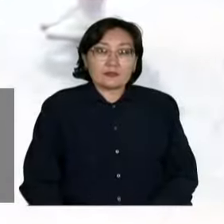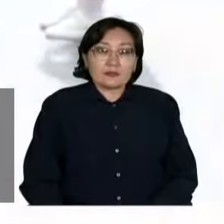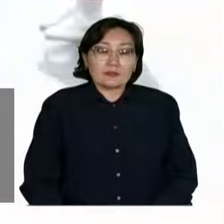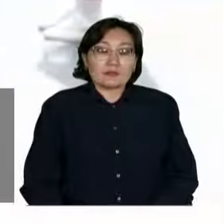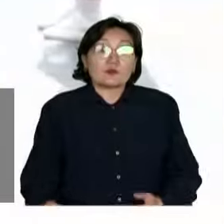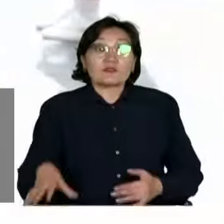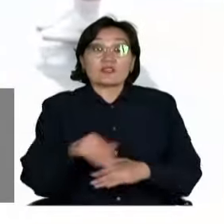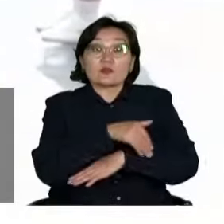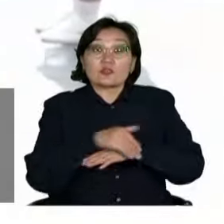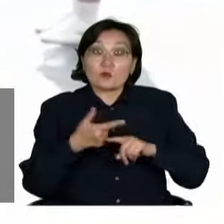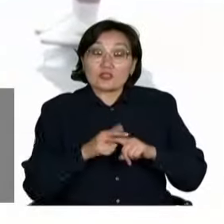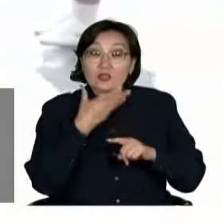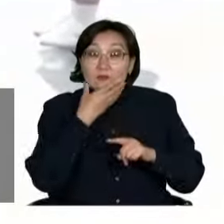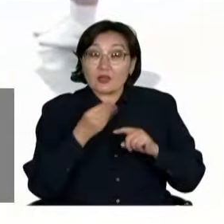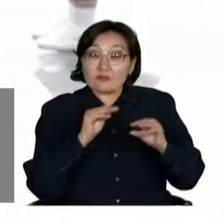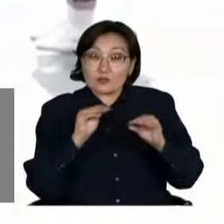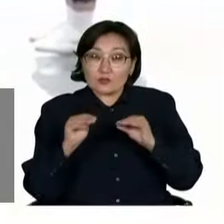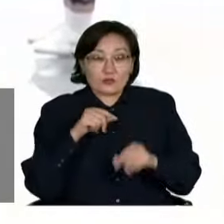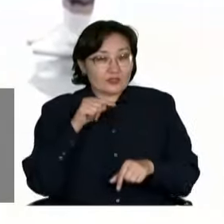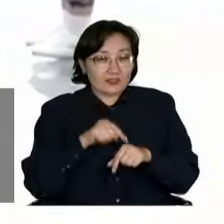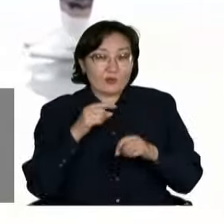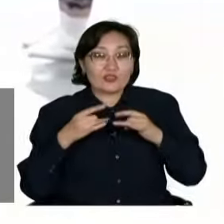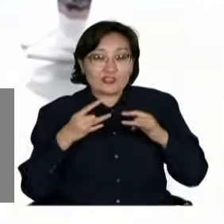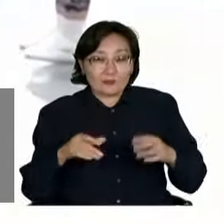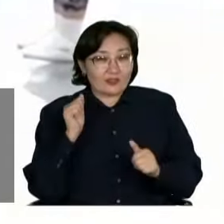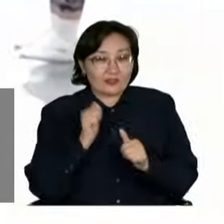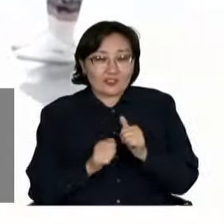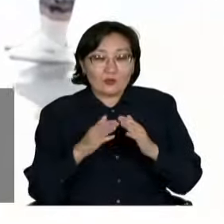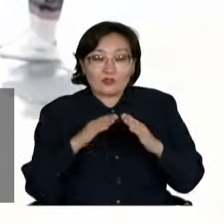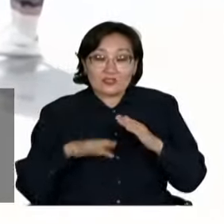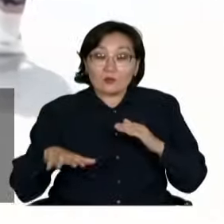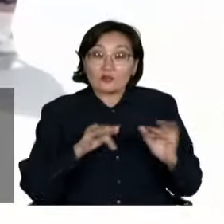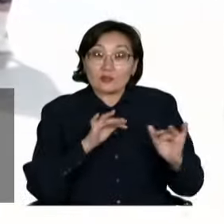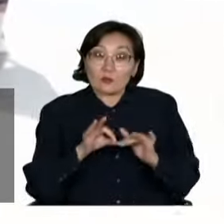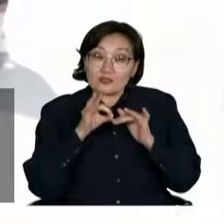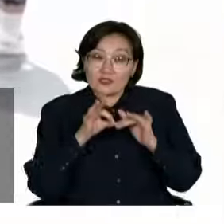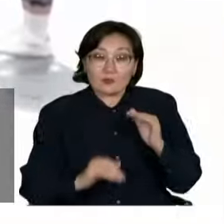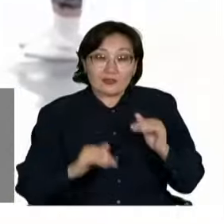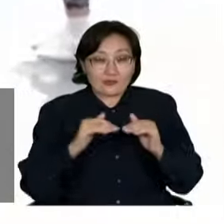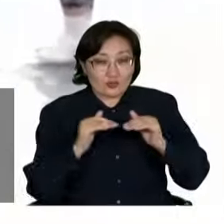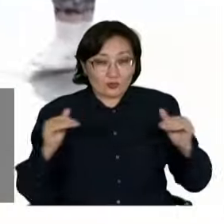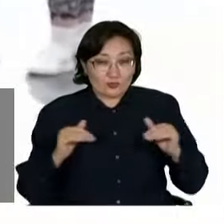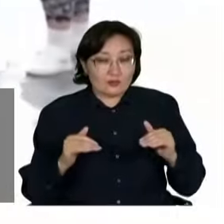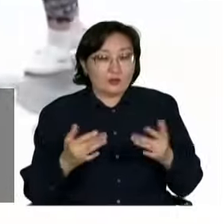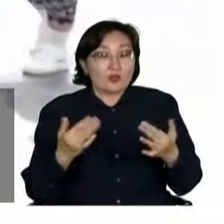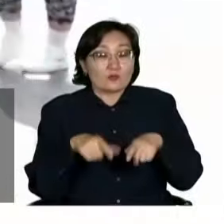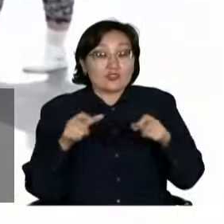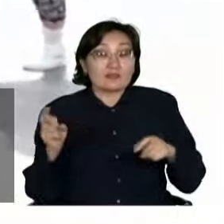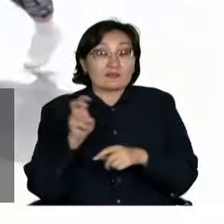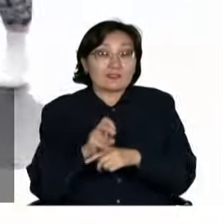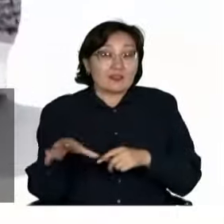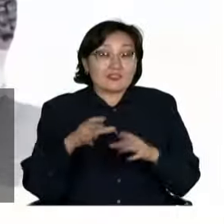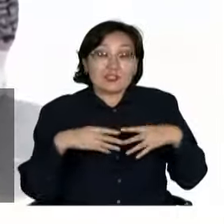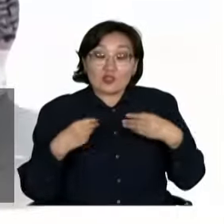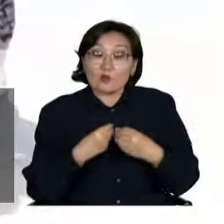Все наши улицы очень красиво оформили. Чувствуется праздник в каждом дворе. Мероприятия проходят на высшем уровне. Сколько человек приходит, все